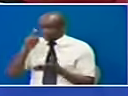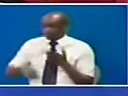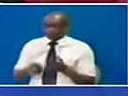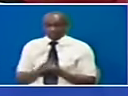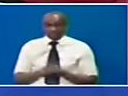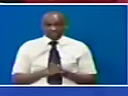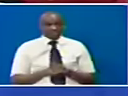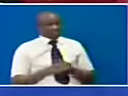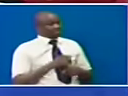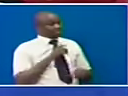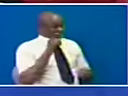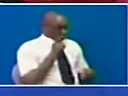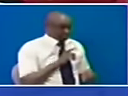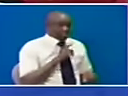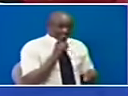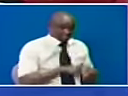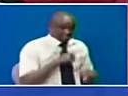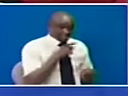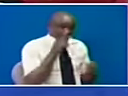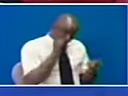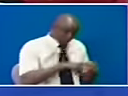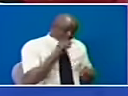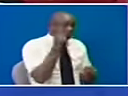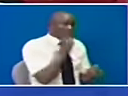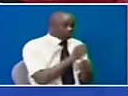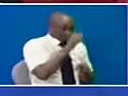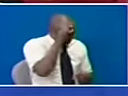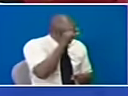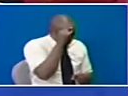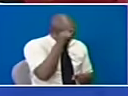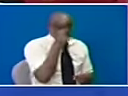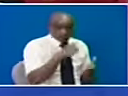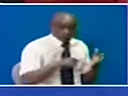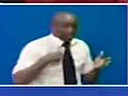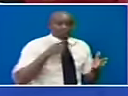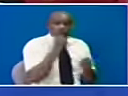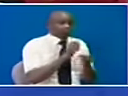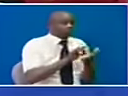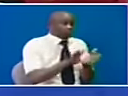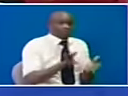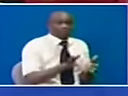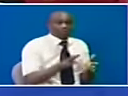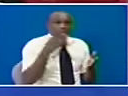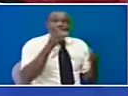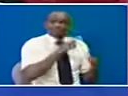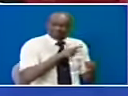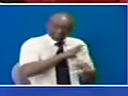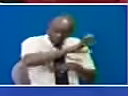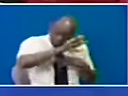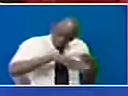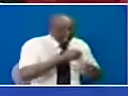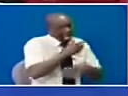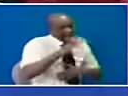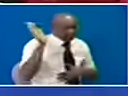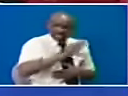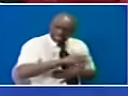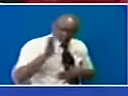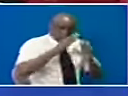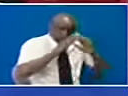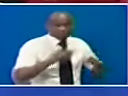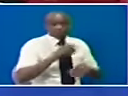Si wakitoka, unajua wewe ukifanya kwa serikali na kuambia sasa wewe umeachishwa kazi, unapoteza benefits zote, unatoka kwa nyumba ile ilikuwa ya